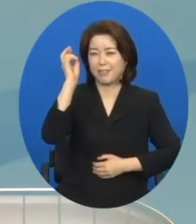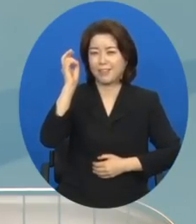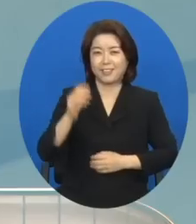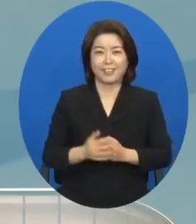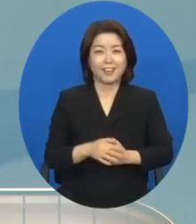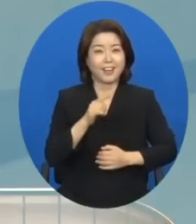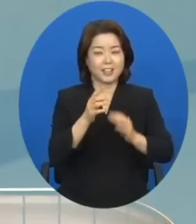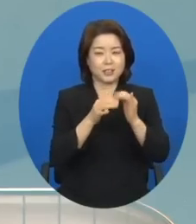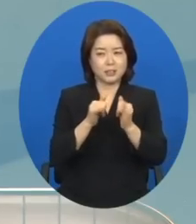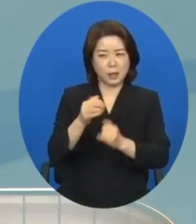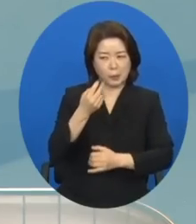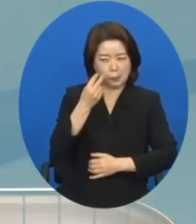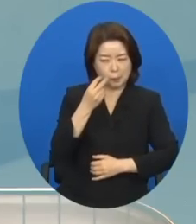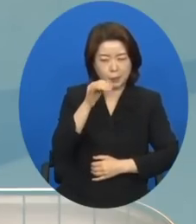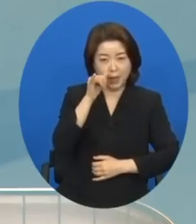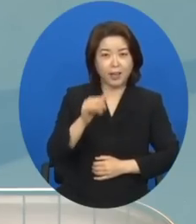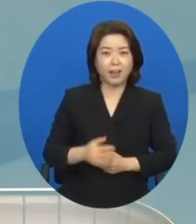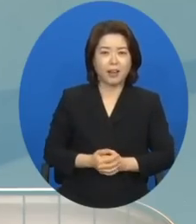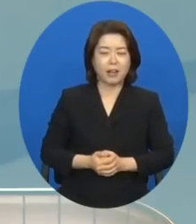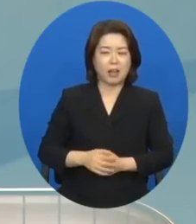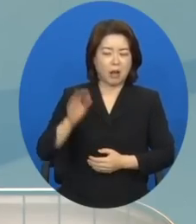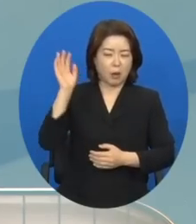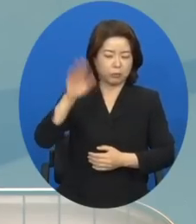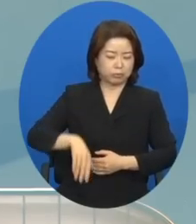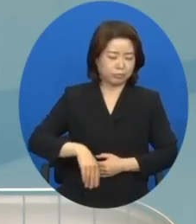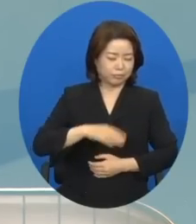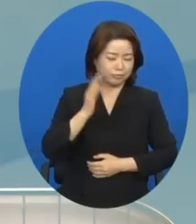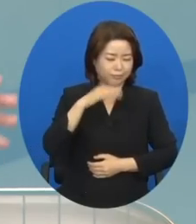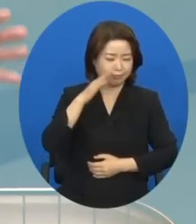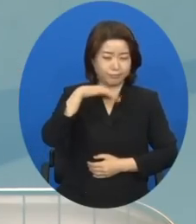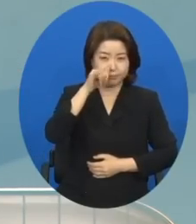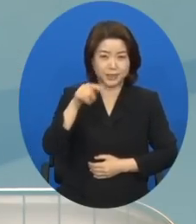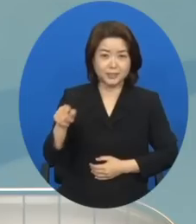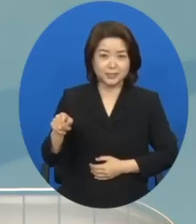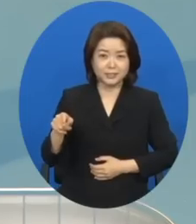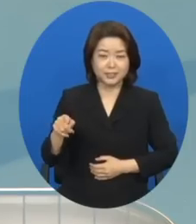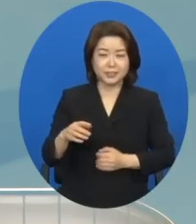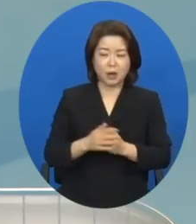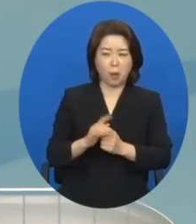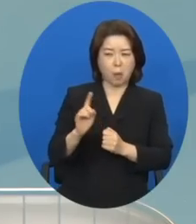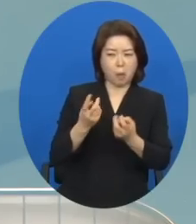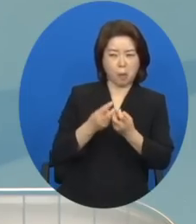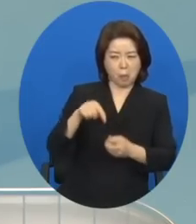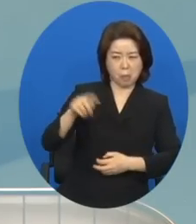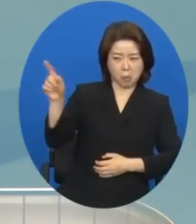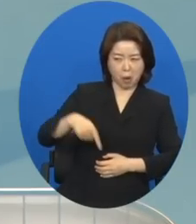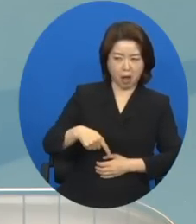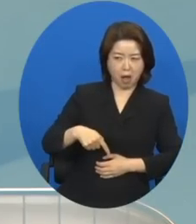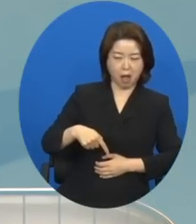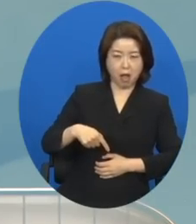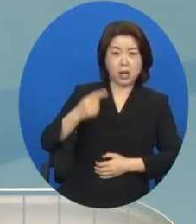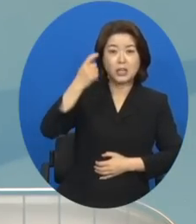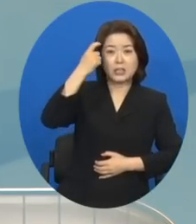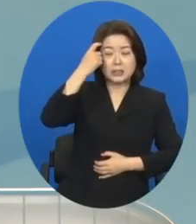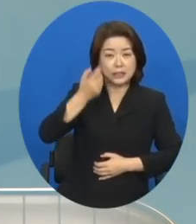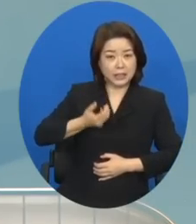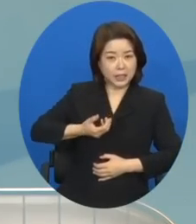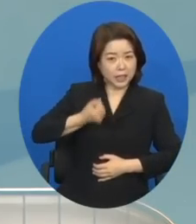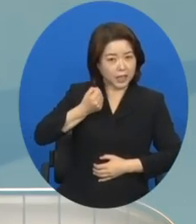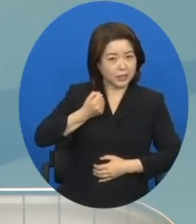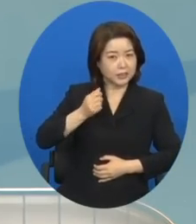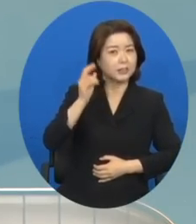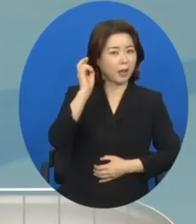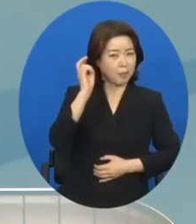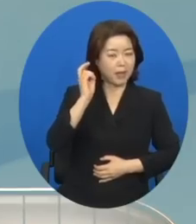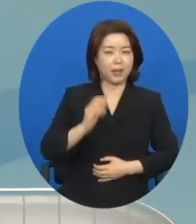그 사람의 냄새를 맡고 있는 거예요. 아우, 왜 이렇게 냄새가 나? 어떻게 이런 자리에 올 수가 있어? 그런 생각을 하시는지도